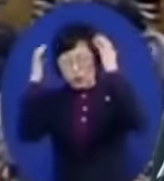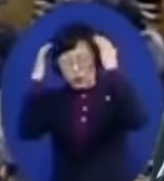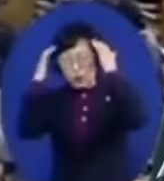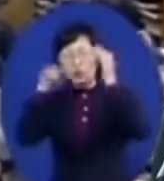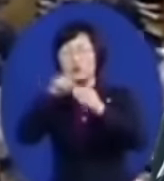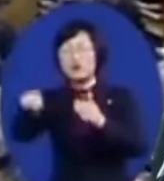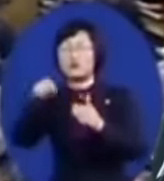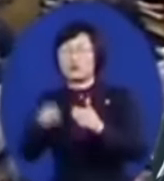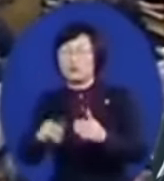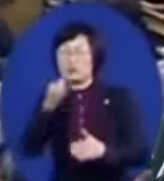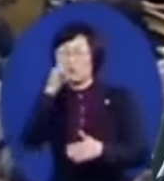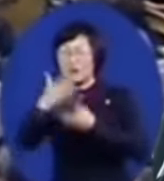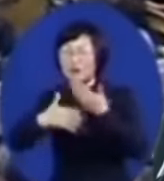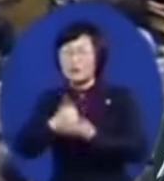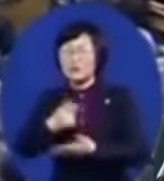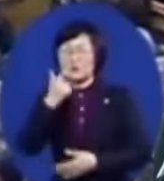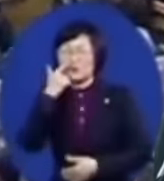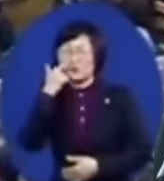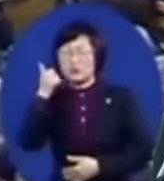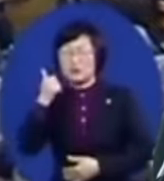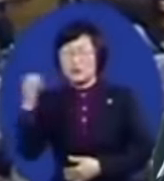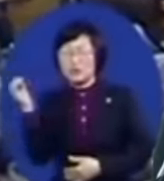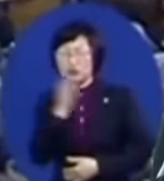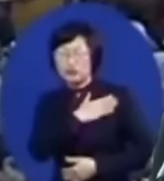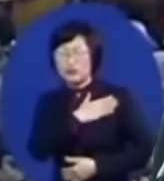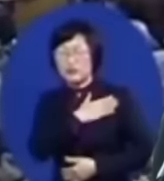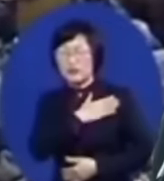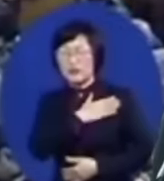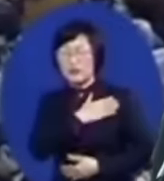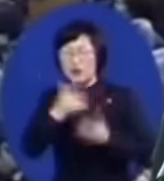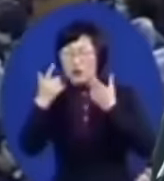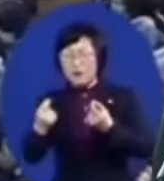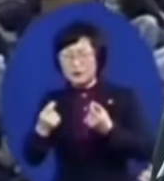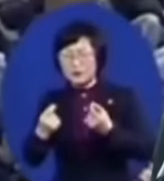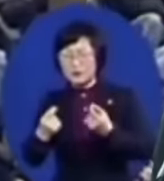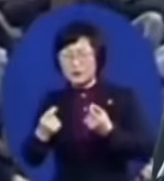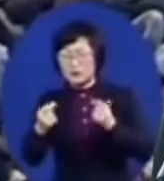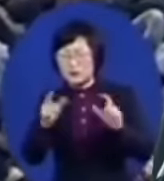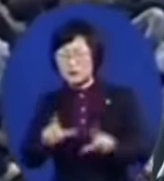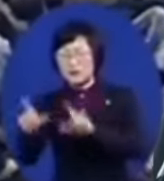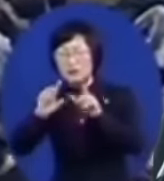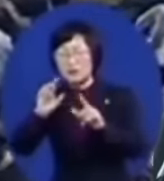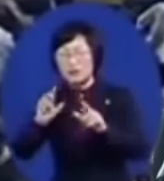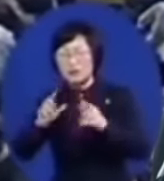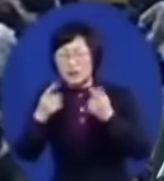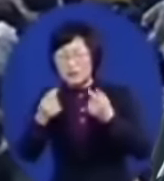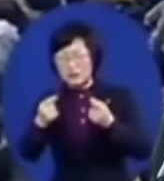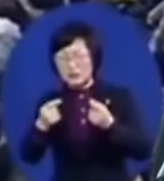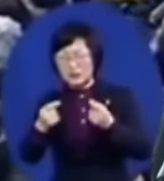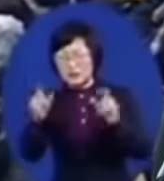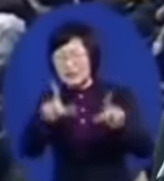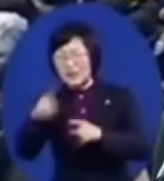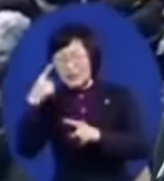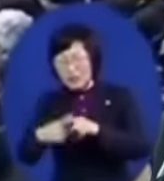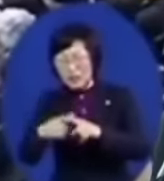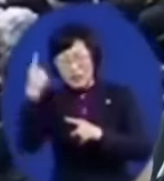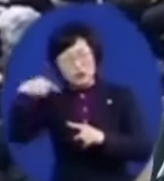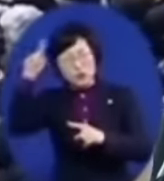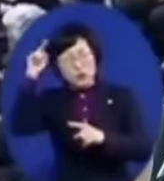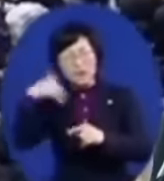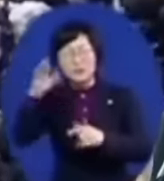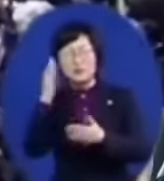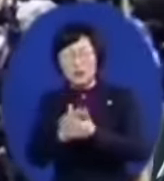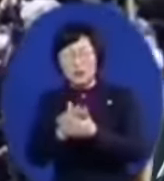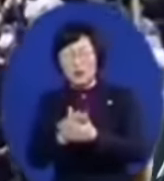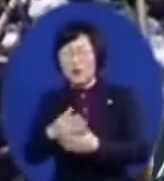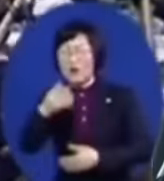있습니다. 아버지여, 부자와 같은 사람 되어서 무신론자로 살다가 지옥까지 말고 나사로와